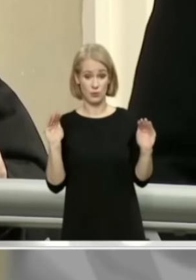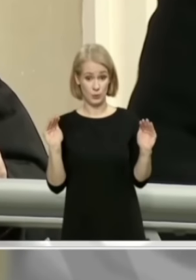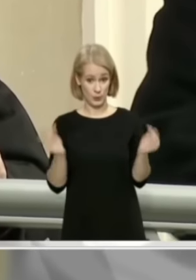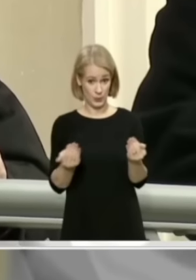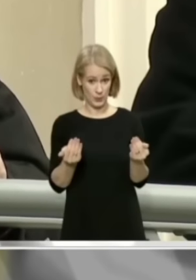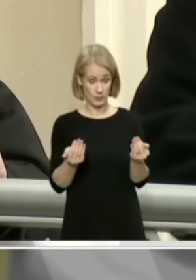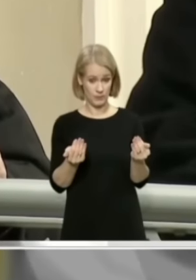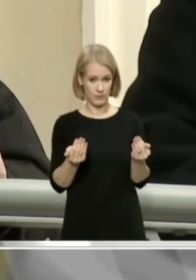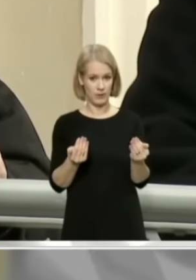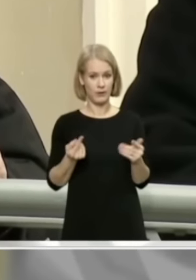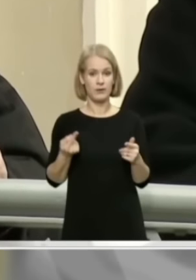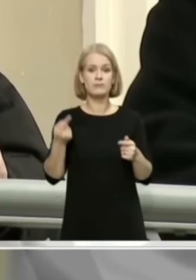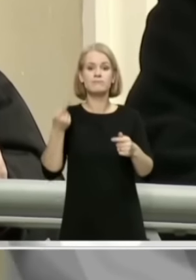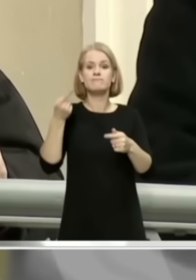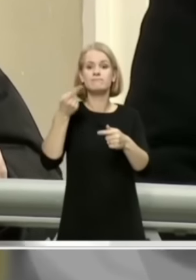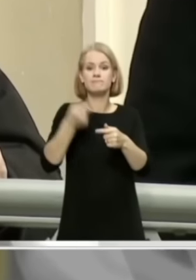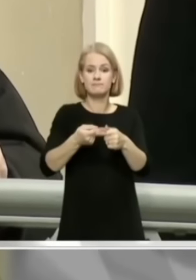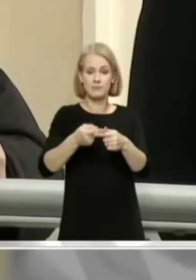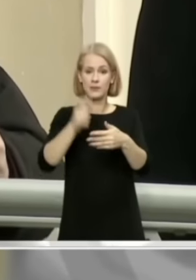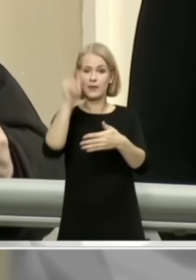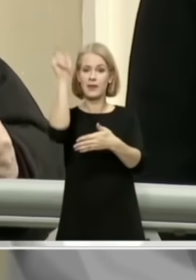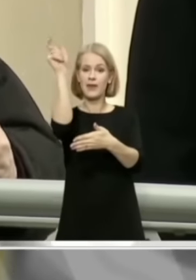pridėsiu dar eilėraštuką.